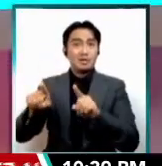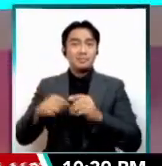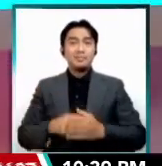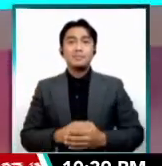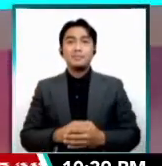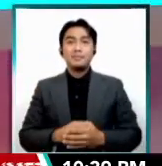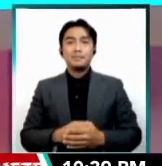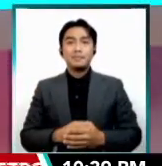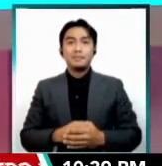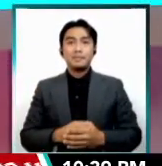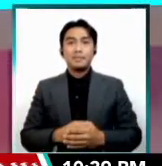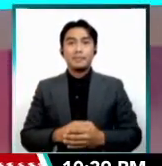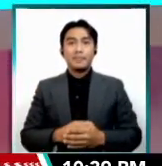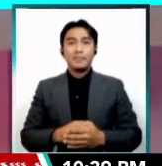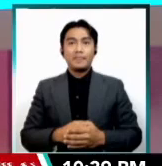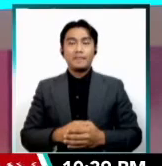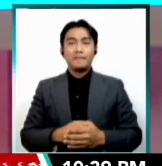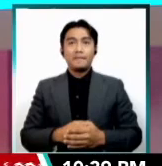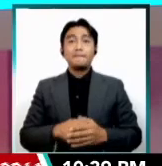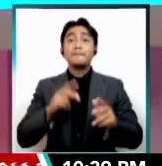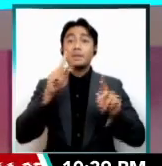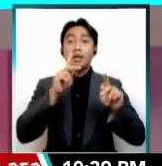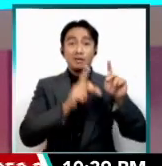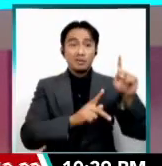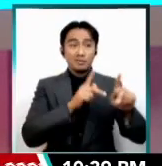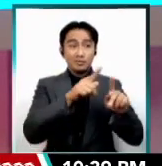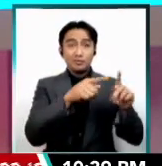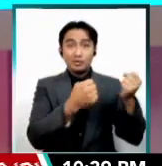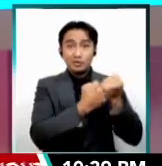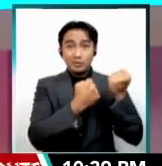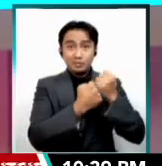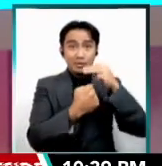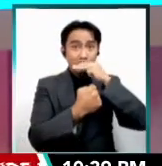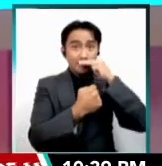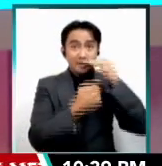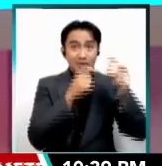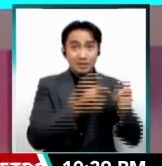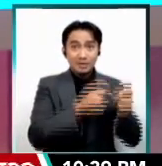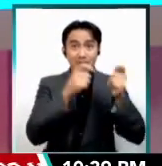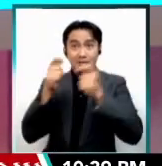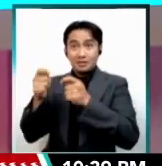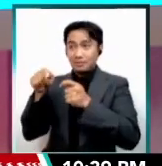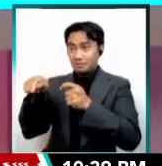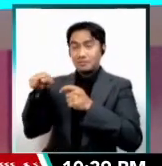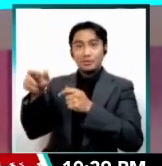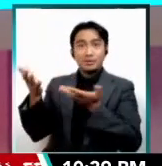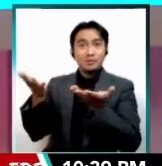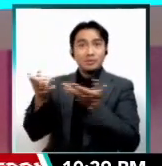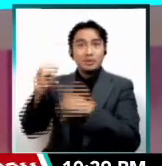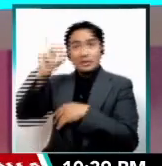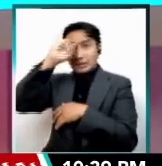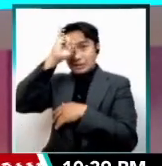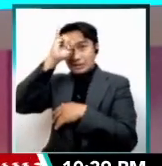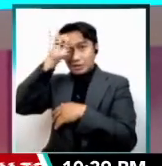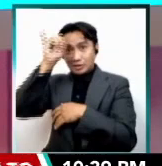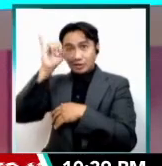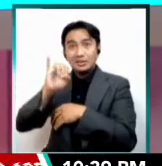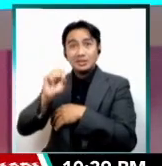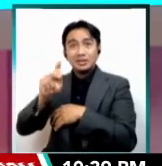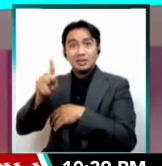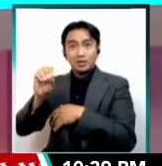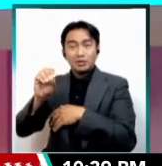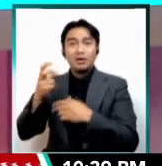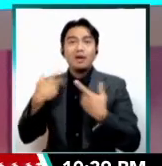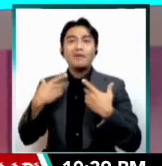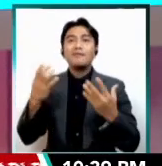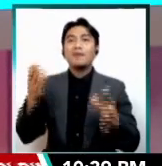Naglipat bakod ang ilang taga-suporta ni Senator Manny Pacquiao kay Manila Mayor Isko Moreno. Dadagdagan naman ang mga sumusuporta sa